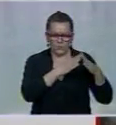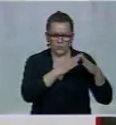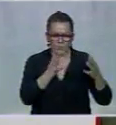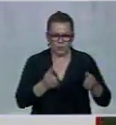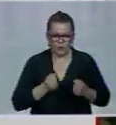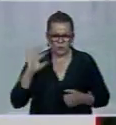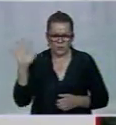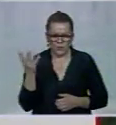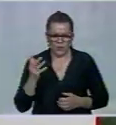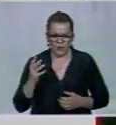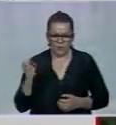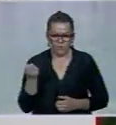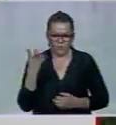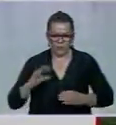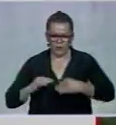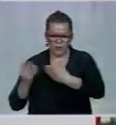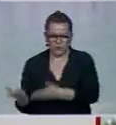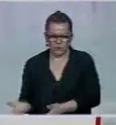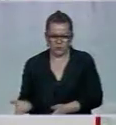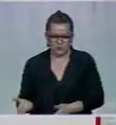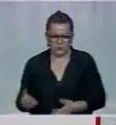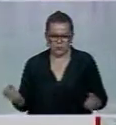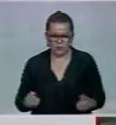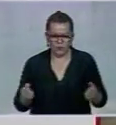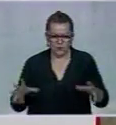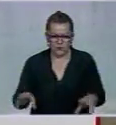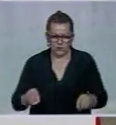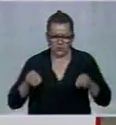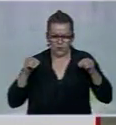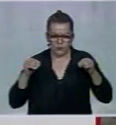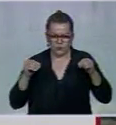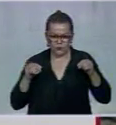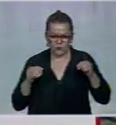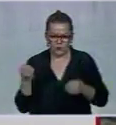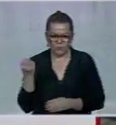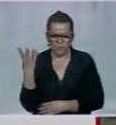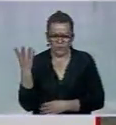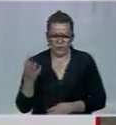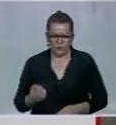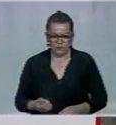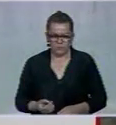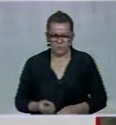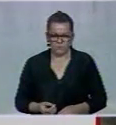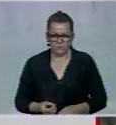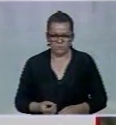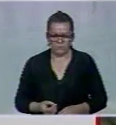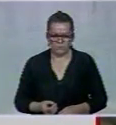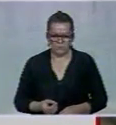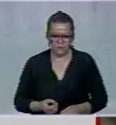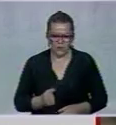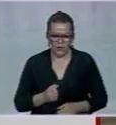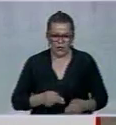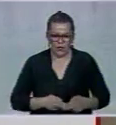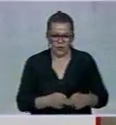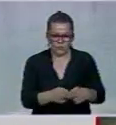iar florile au fost răsturnate pe jos. Toți s-au grăbit să mai salveze din marfă. Asigurați marfa cât de cât să... Ce să asigur? Să